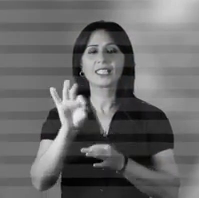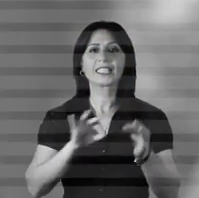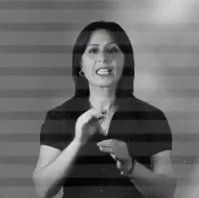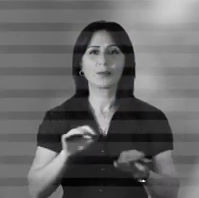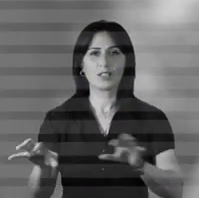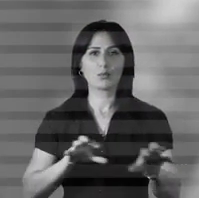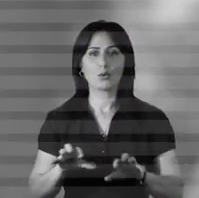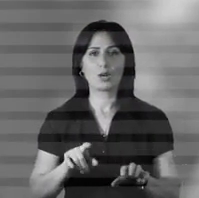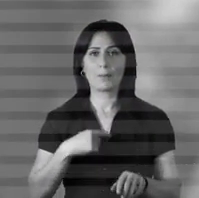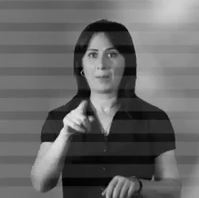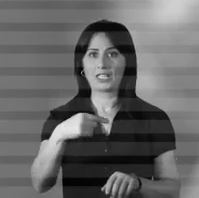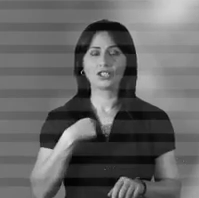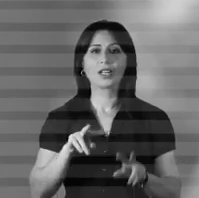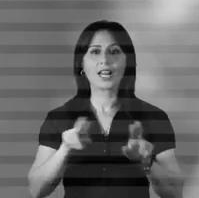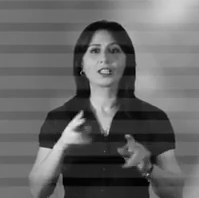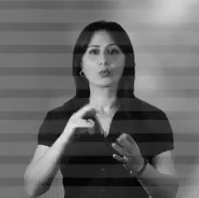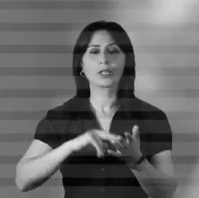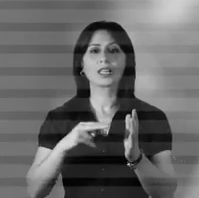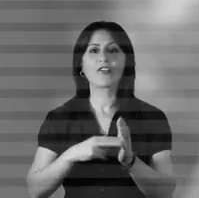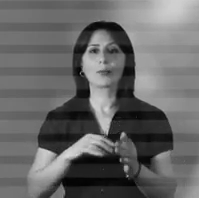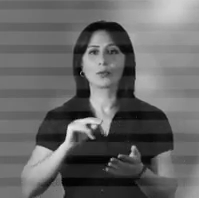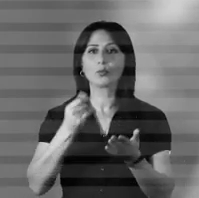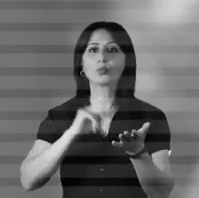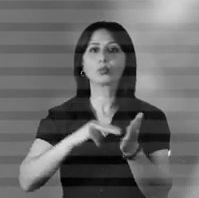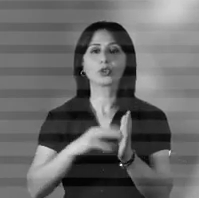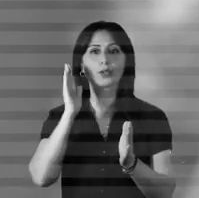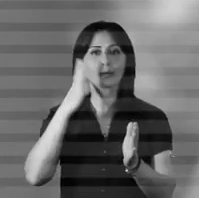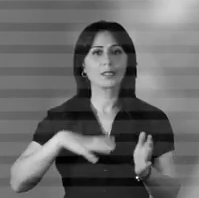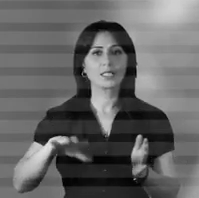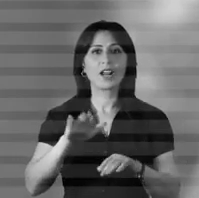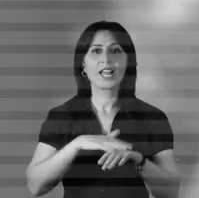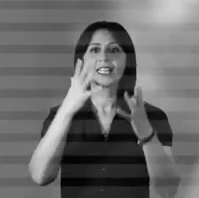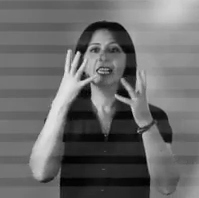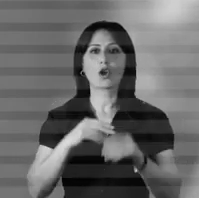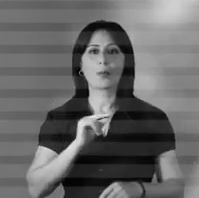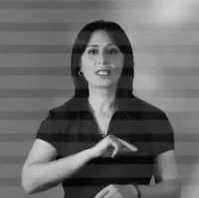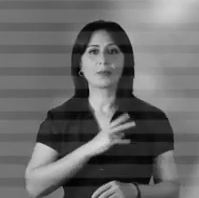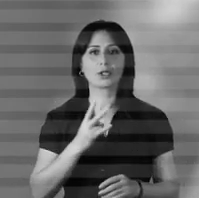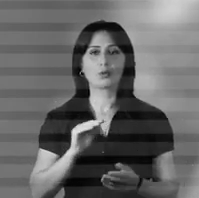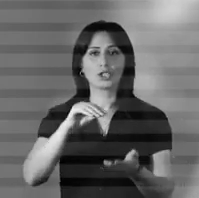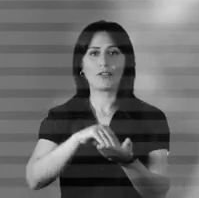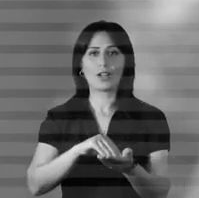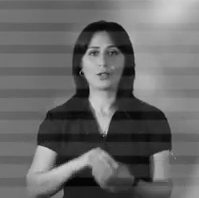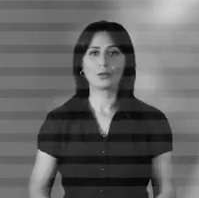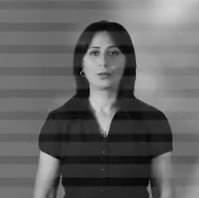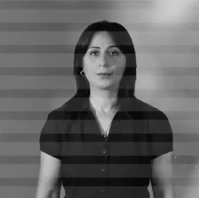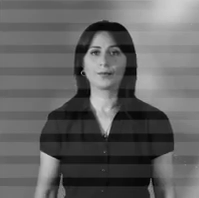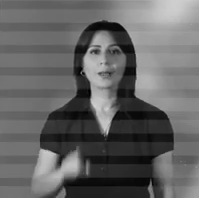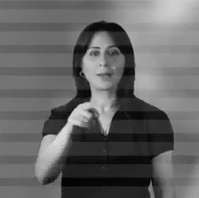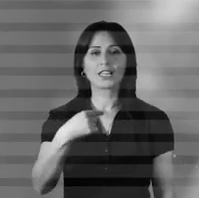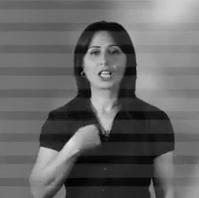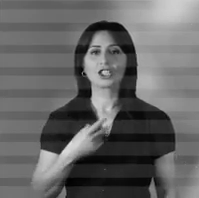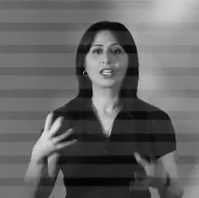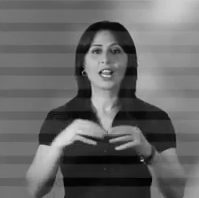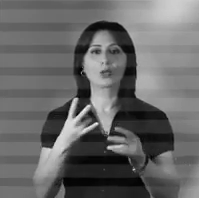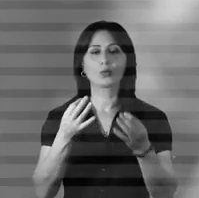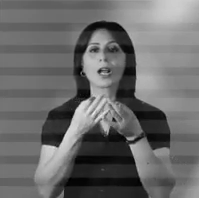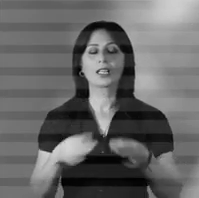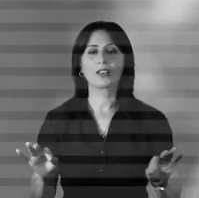უნდა გავთავისუფლდეთ ზედმეტი ბიუროკრატიისგან. მე და შენ ერთად უნდა გავთავისუფლდეთ სახელმწიფო მონსტრებისგან,